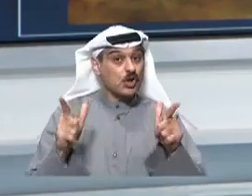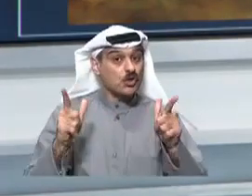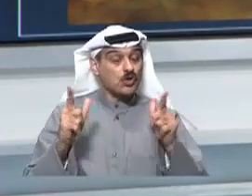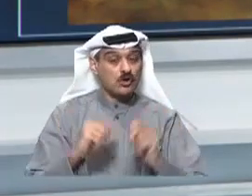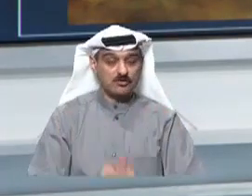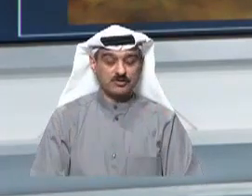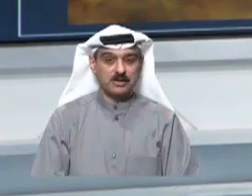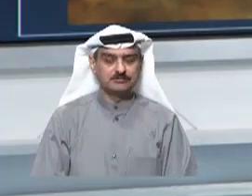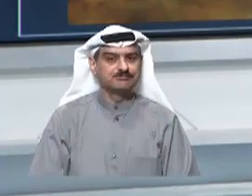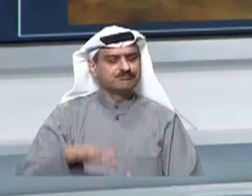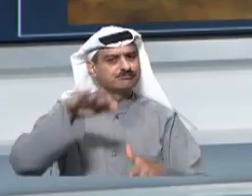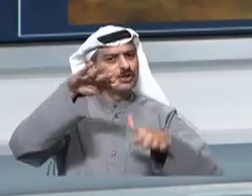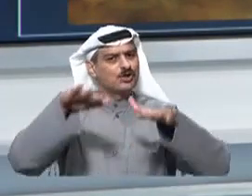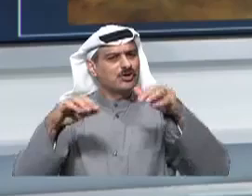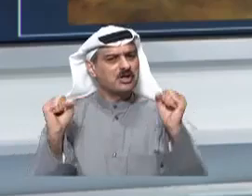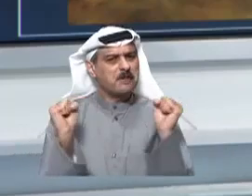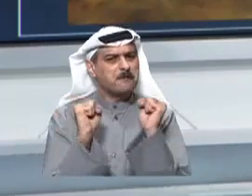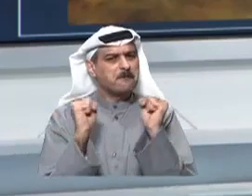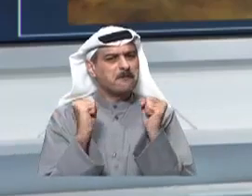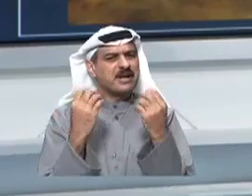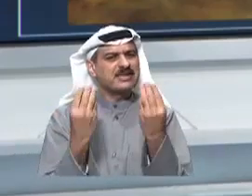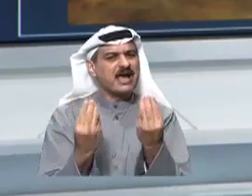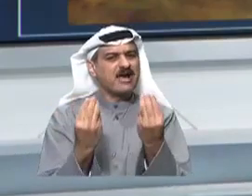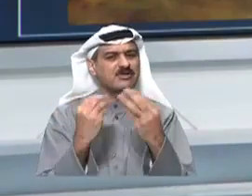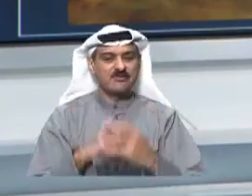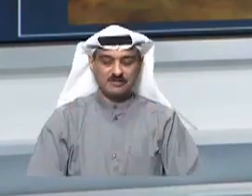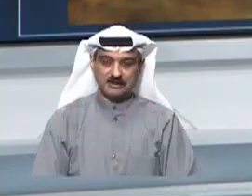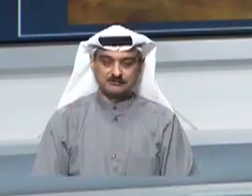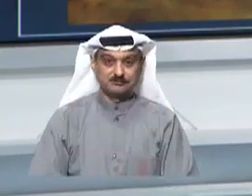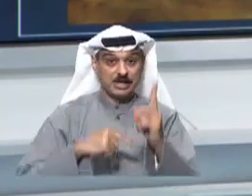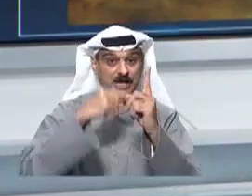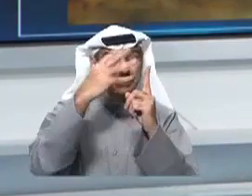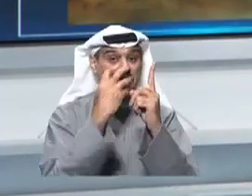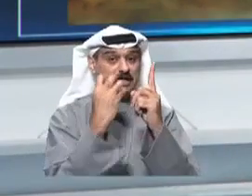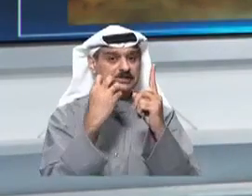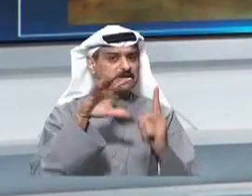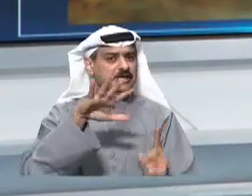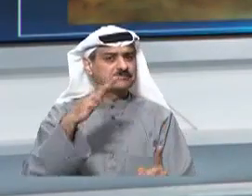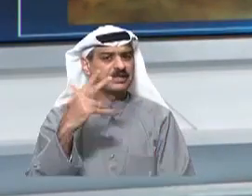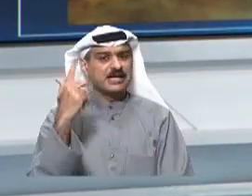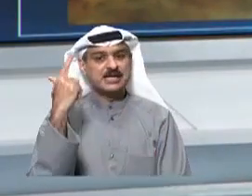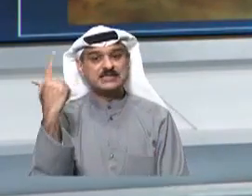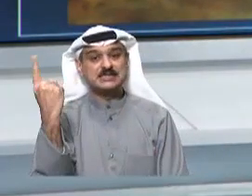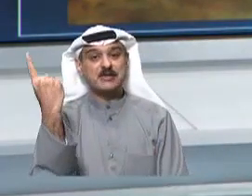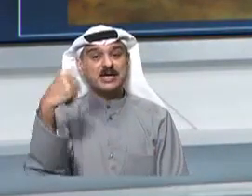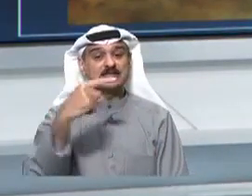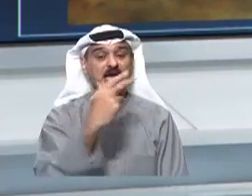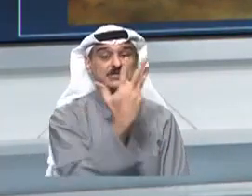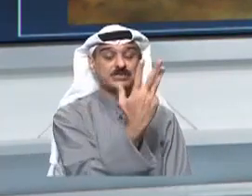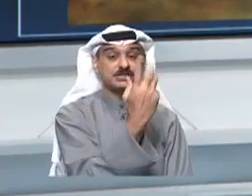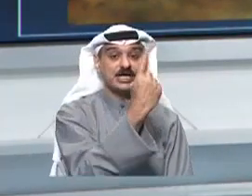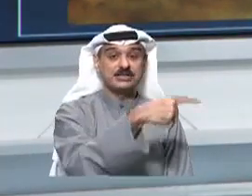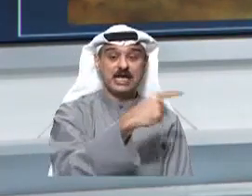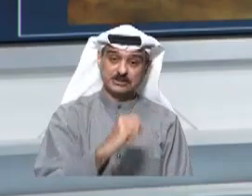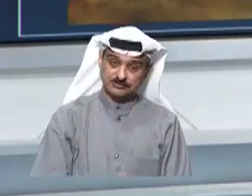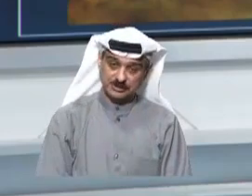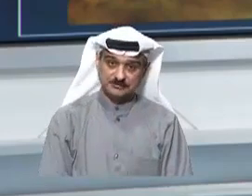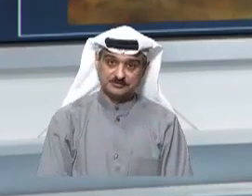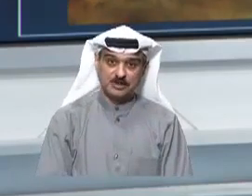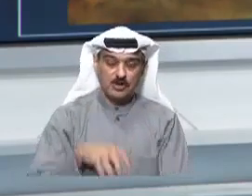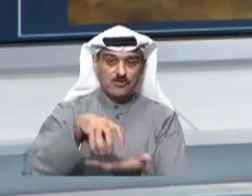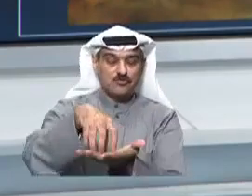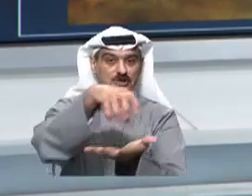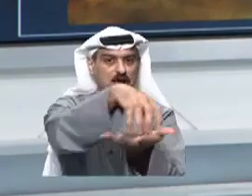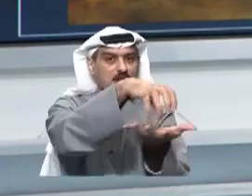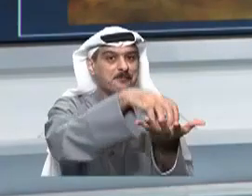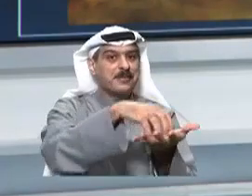معتدلة تميل إلى البرودة، وقد تصل درجات الحرارة بشكل عام ما بين 17 و19 درجة مئوية في معظم المناطق البرية،